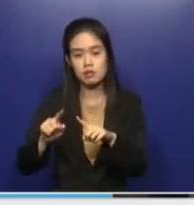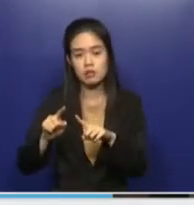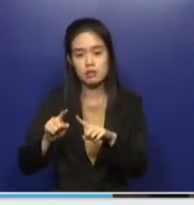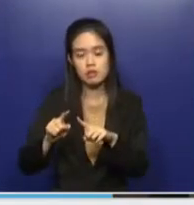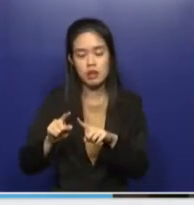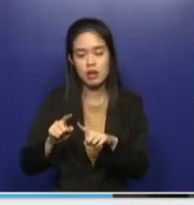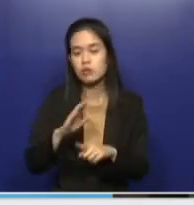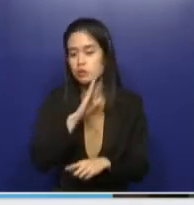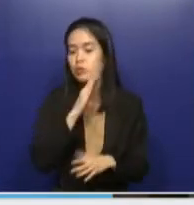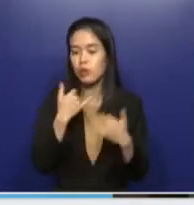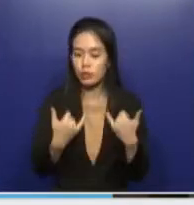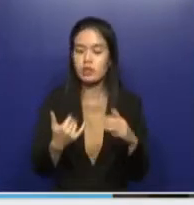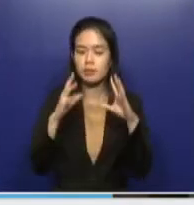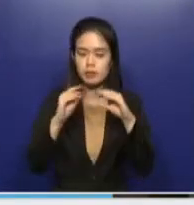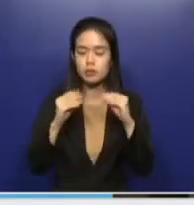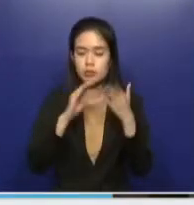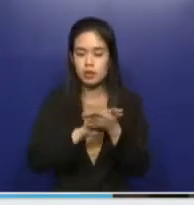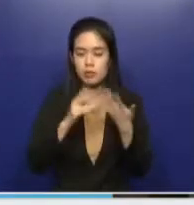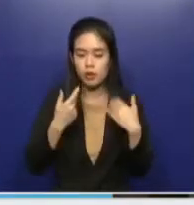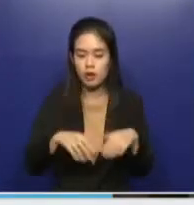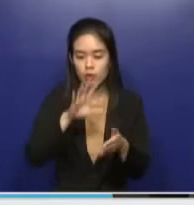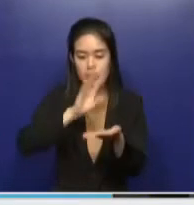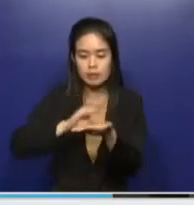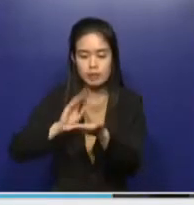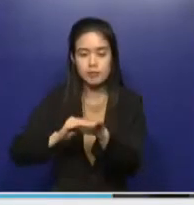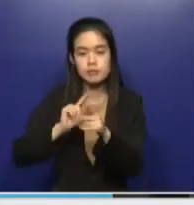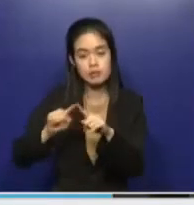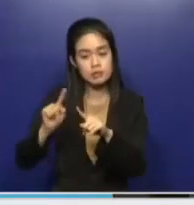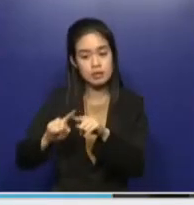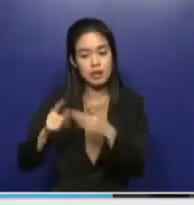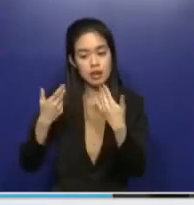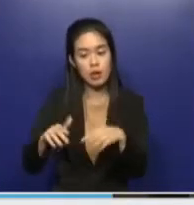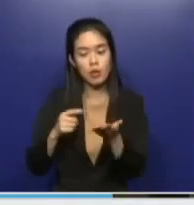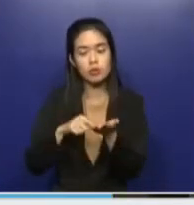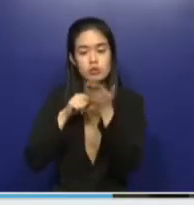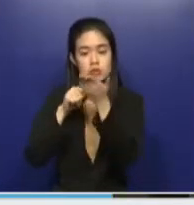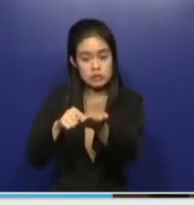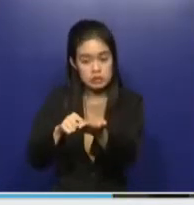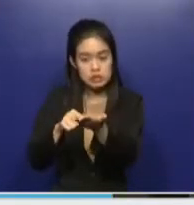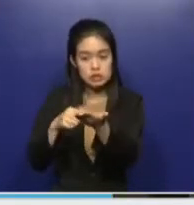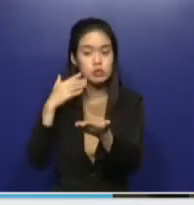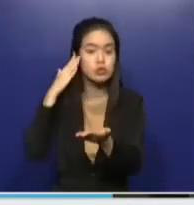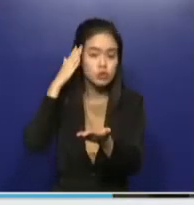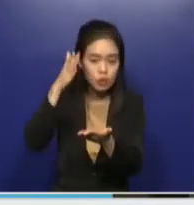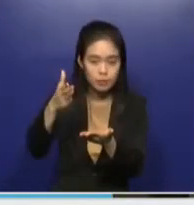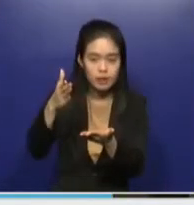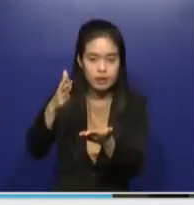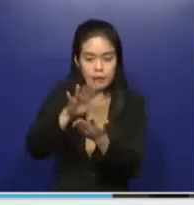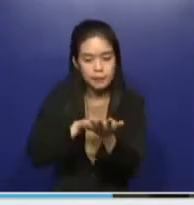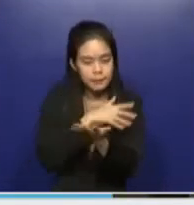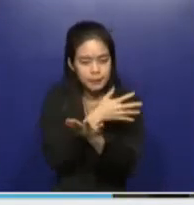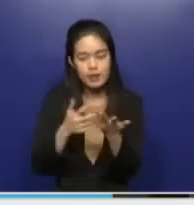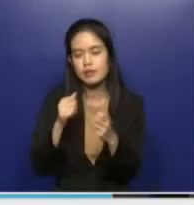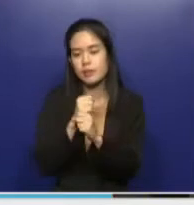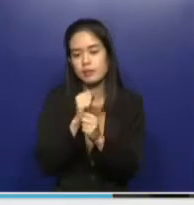ที่สภานี้อภิปรายที่แตกต่างและหลากหลายเพื่อนำไปสู่การแก้ไขปัญหาในอนาคตจึงเป็นหัวใจของการถอด